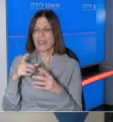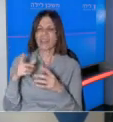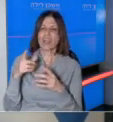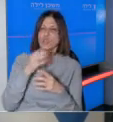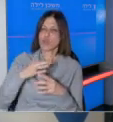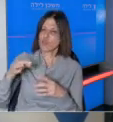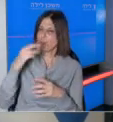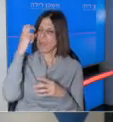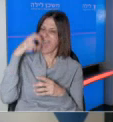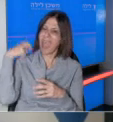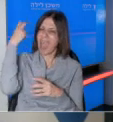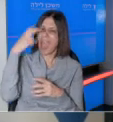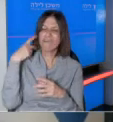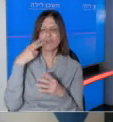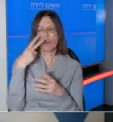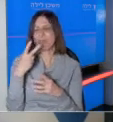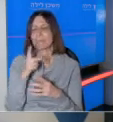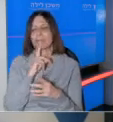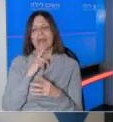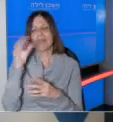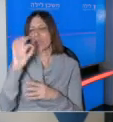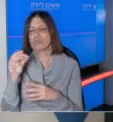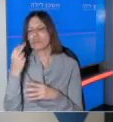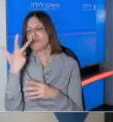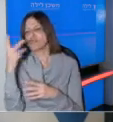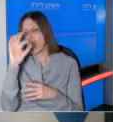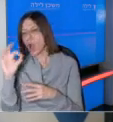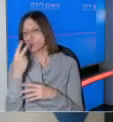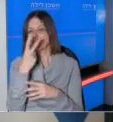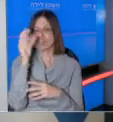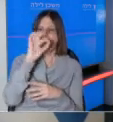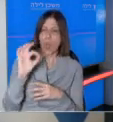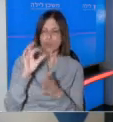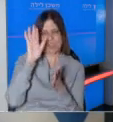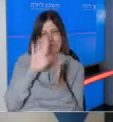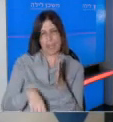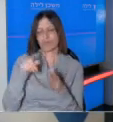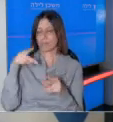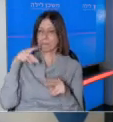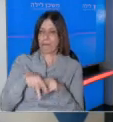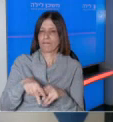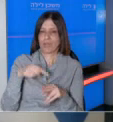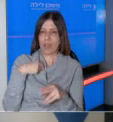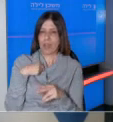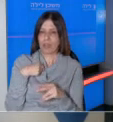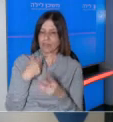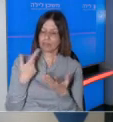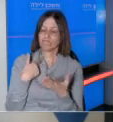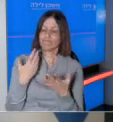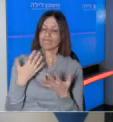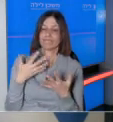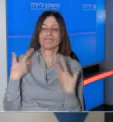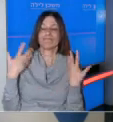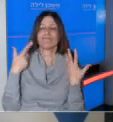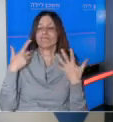רואים שברירי אחוז, 3%, 2%, אפילו פחות. וזה מאוד מפריע לי. אשרינו שזכינו